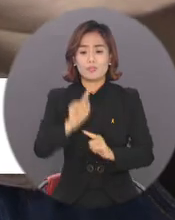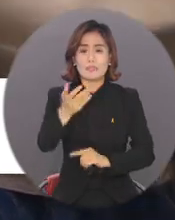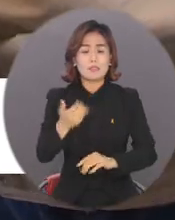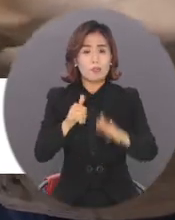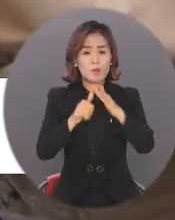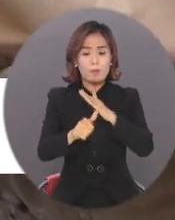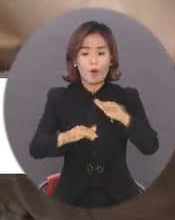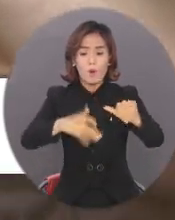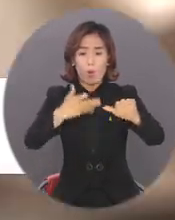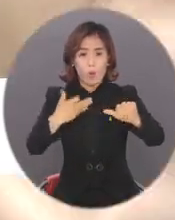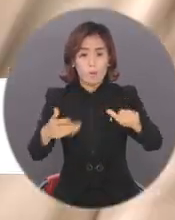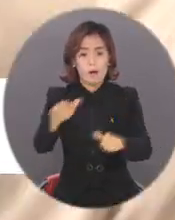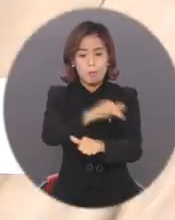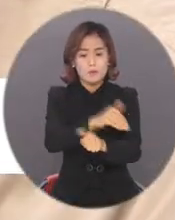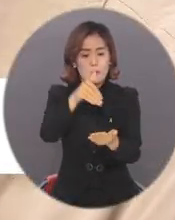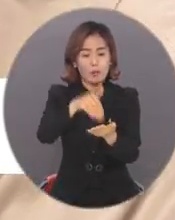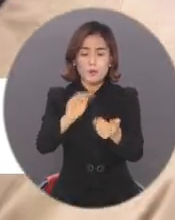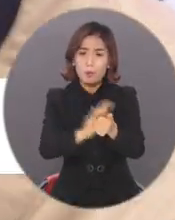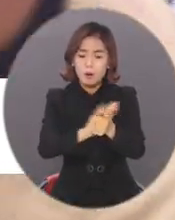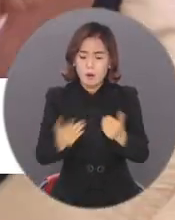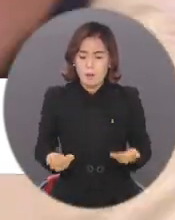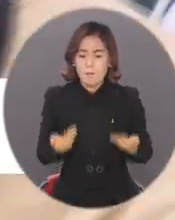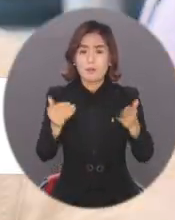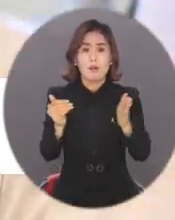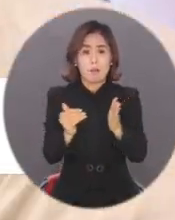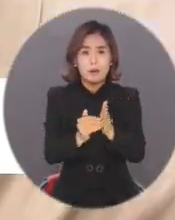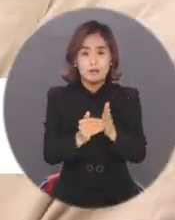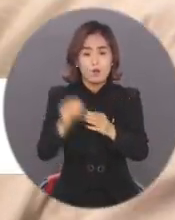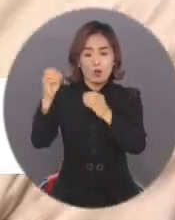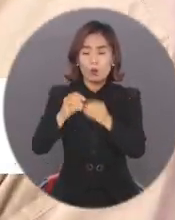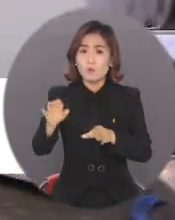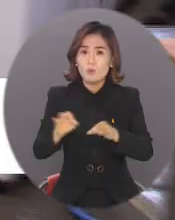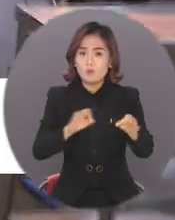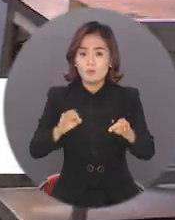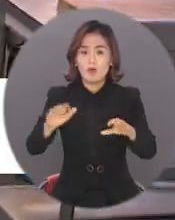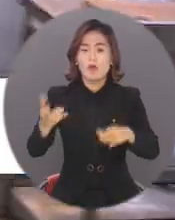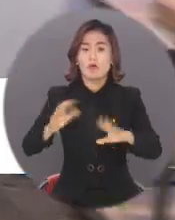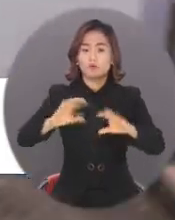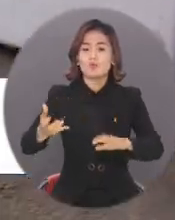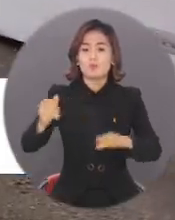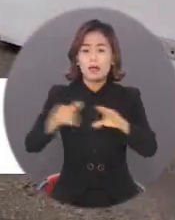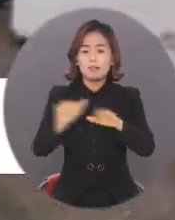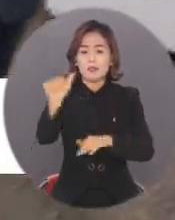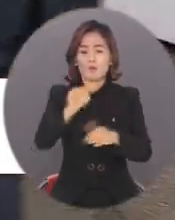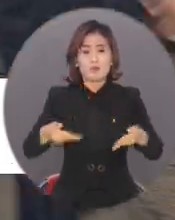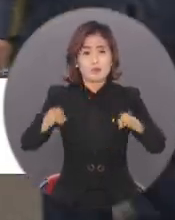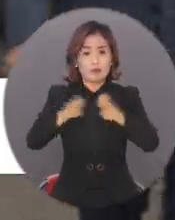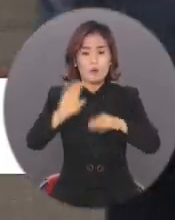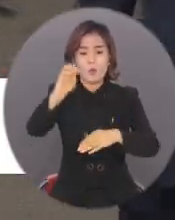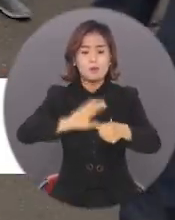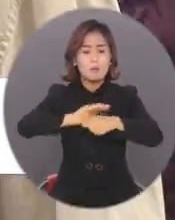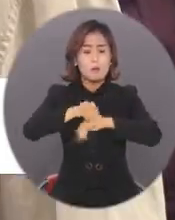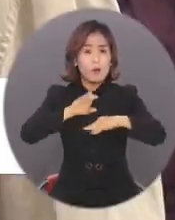대표는 국립 5.18 묘지에서 묘비 닦기 봉사를 진행한 뒤 전통시장과 국립 아시아문화전당, 광주 글로벌